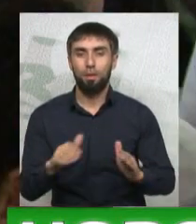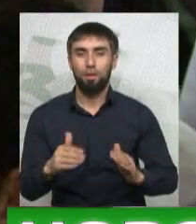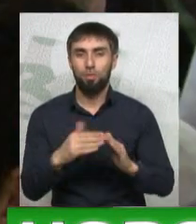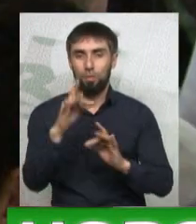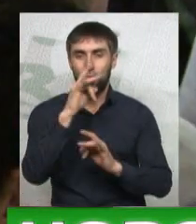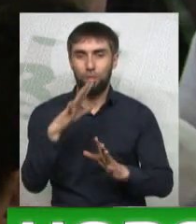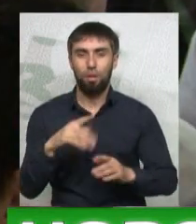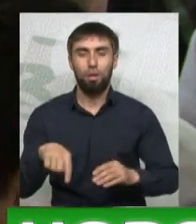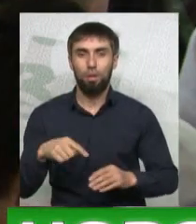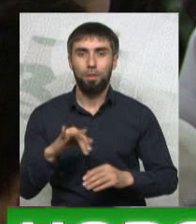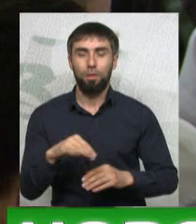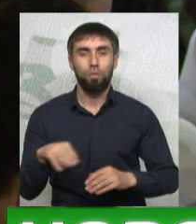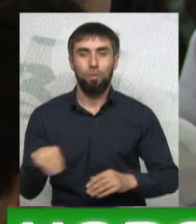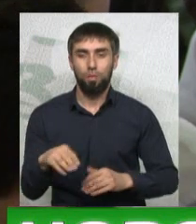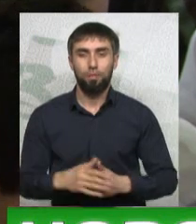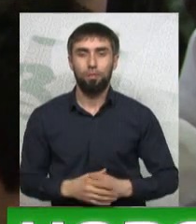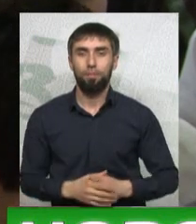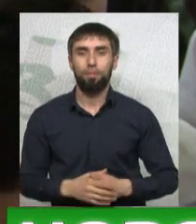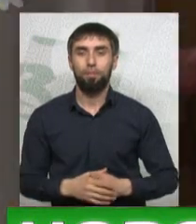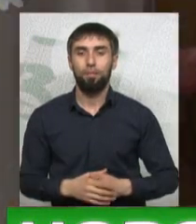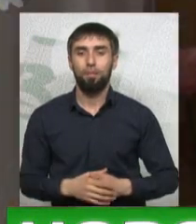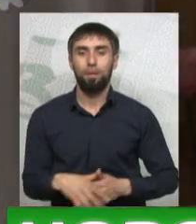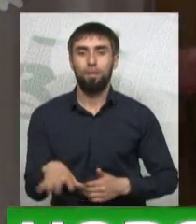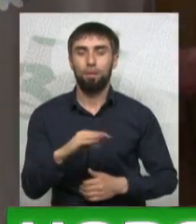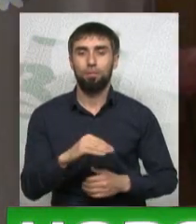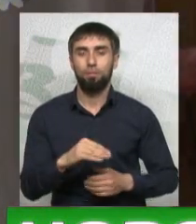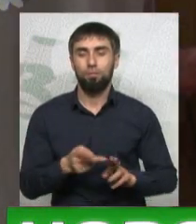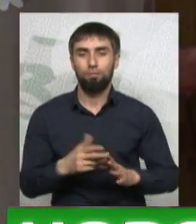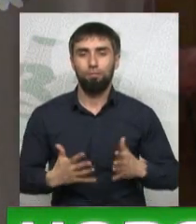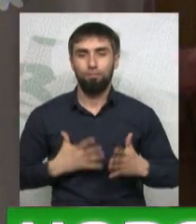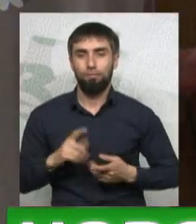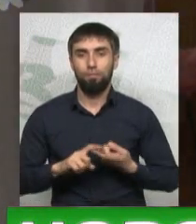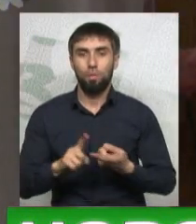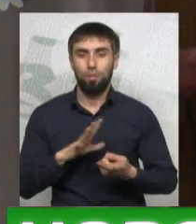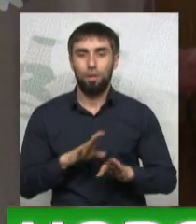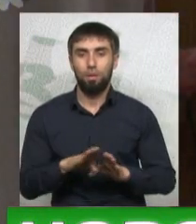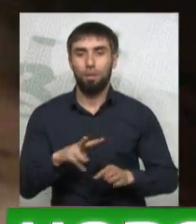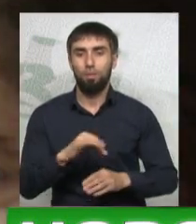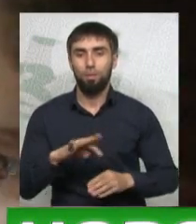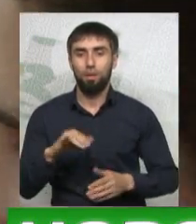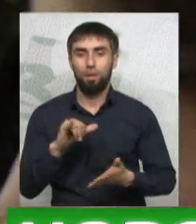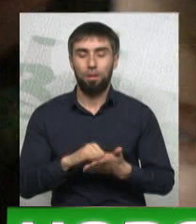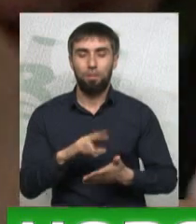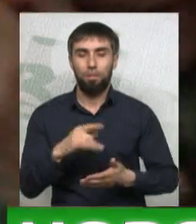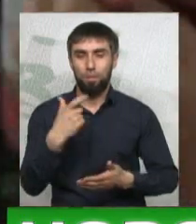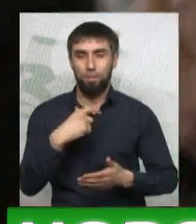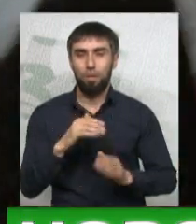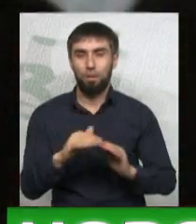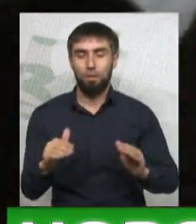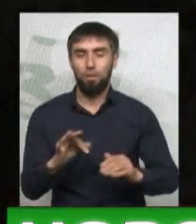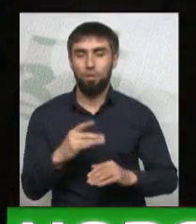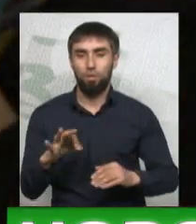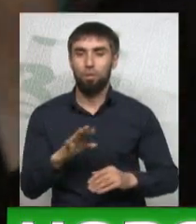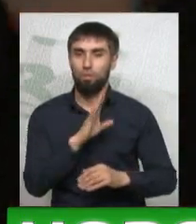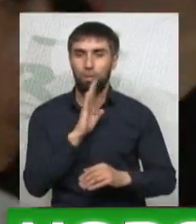домов культуры Карабулака и Троицкого. Зарядить присутствующих положительными эмоциями – такую миссию ставят перед собой ребята.